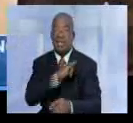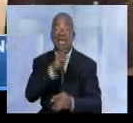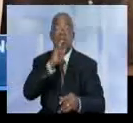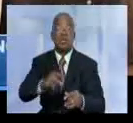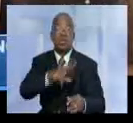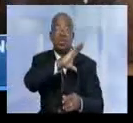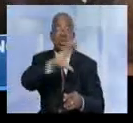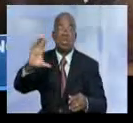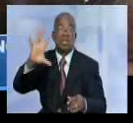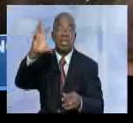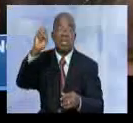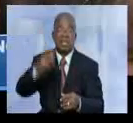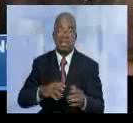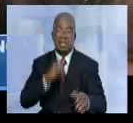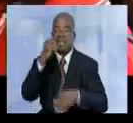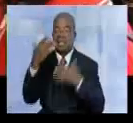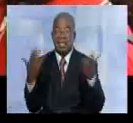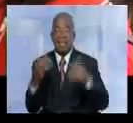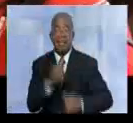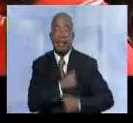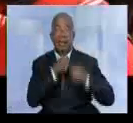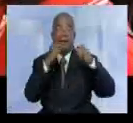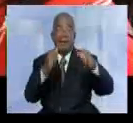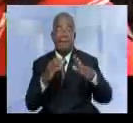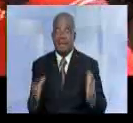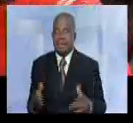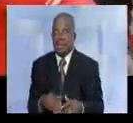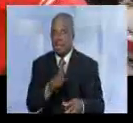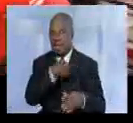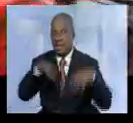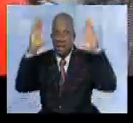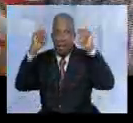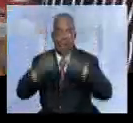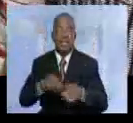le nombre d'exilés militaires à répondre à l'ultimatum lancé par le